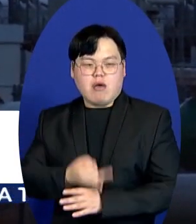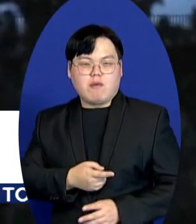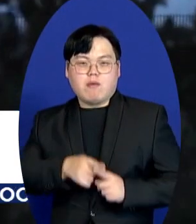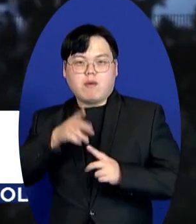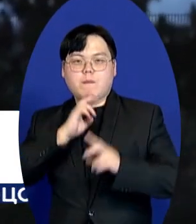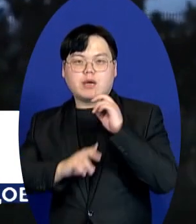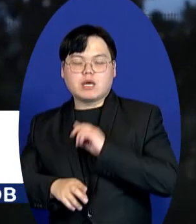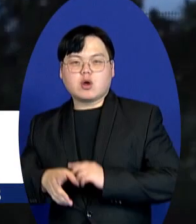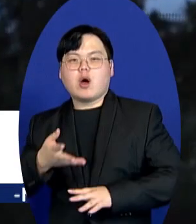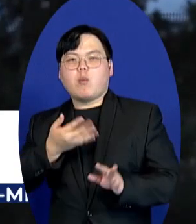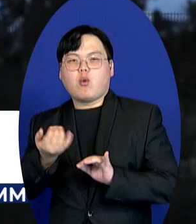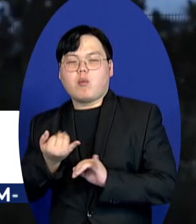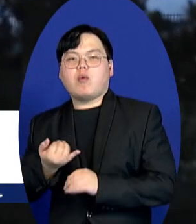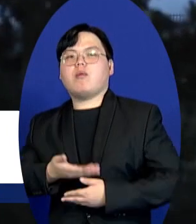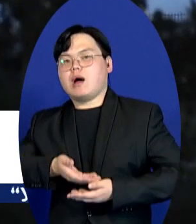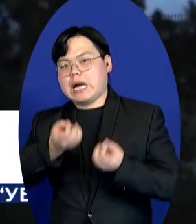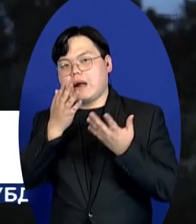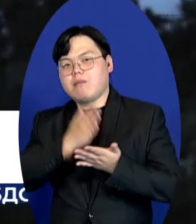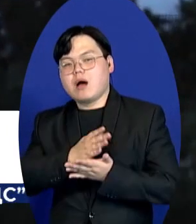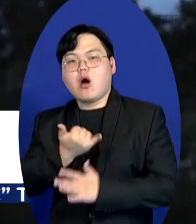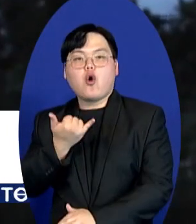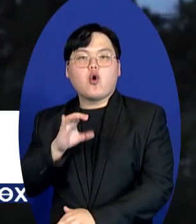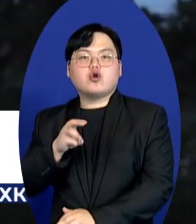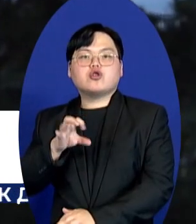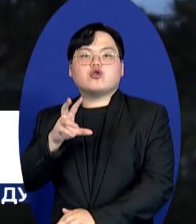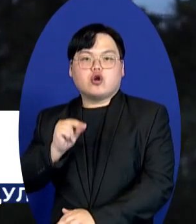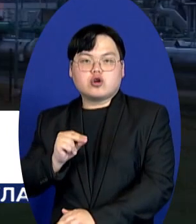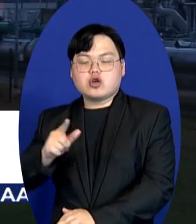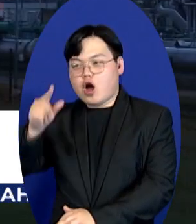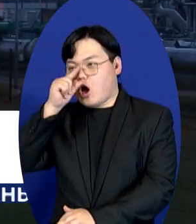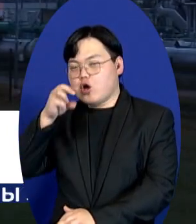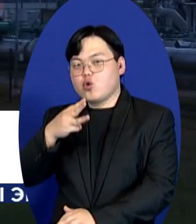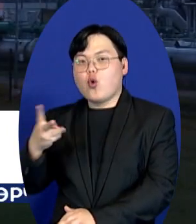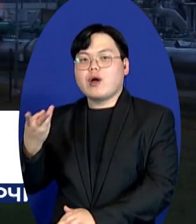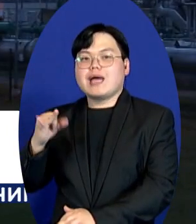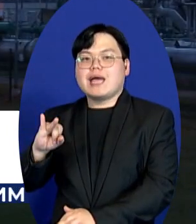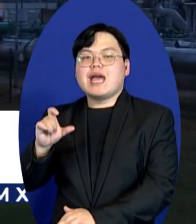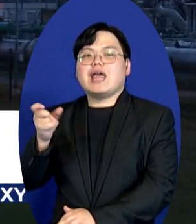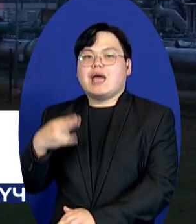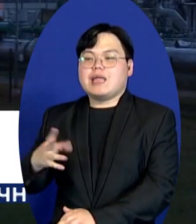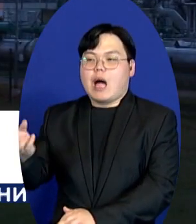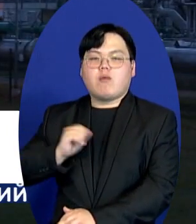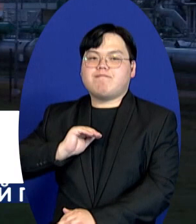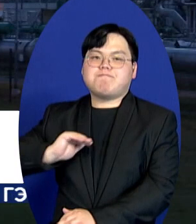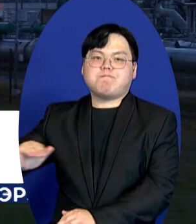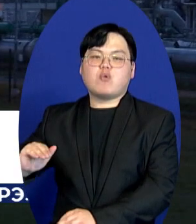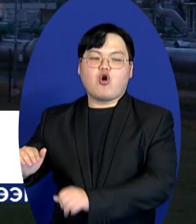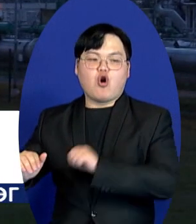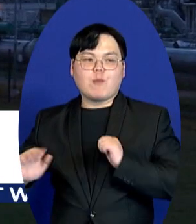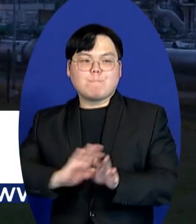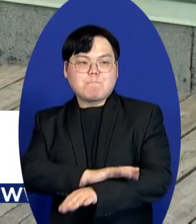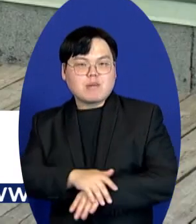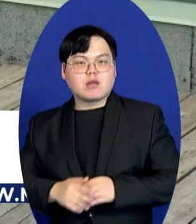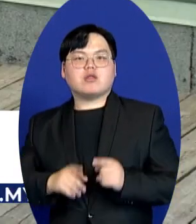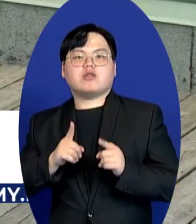нөхцөл улс орнуудад үүсэт байгаа. Улмаар улс төрөгчийг Оросын эрчим хүчний түүхий эдэс хараат байдлаа бууруулах төлөвлөгөөнийх нь нэг